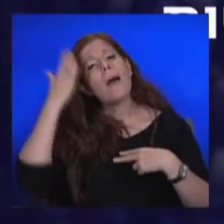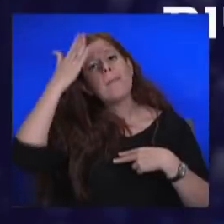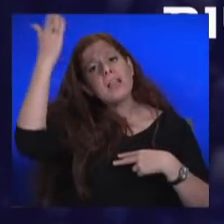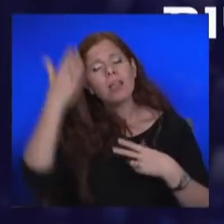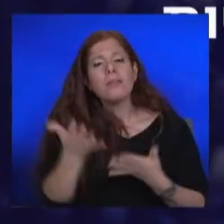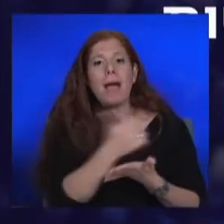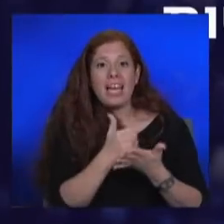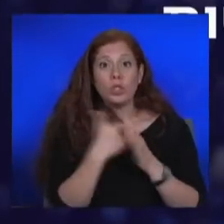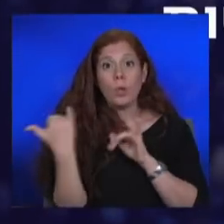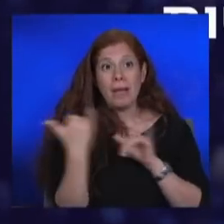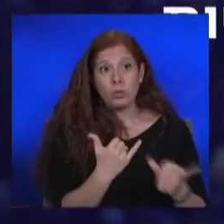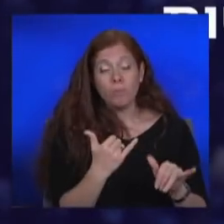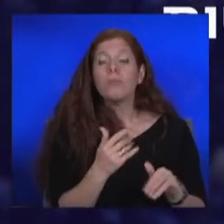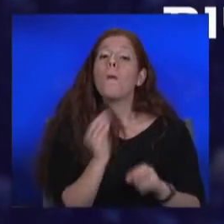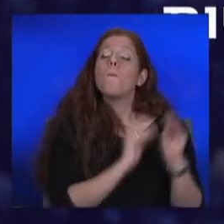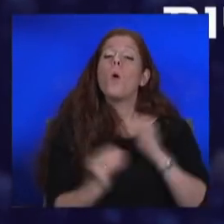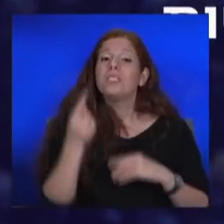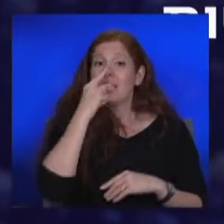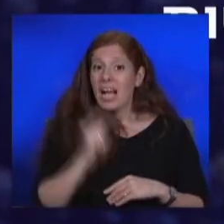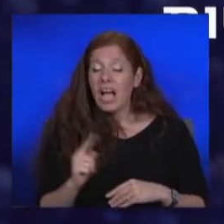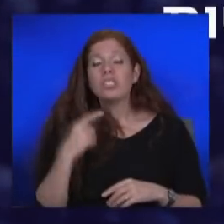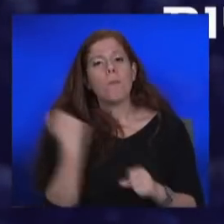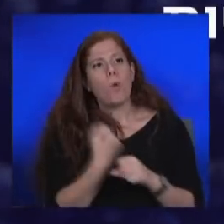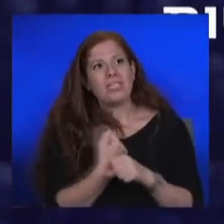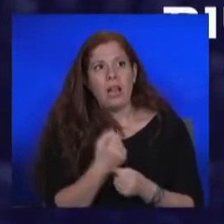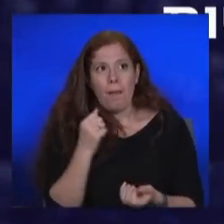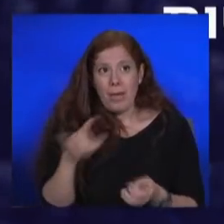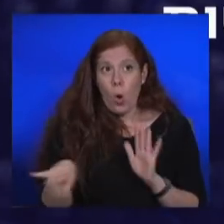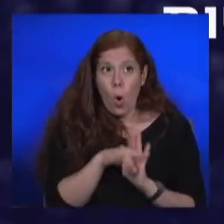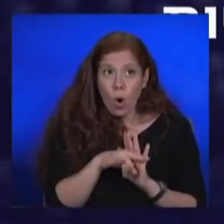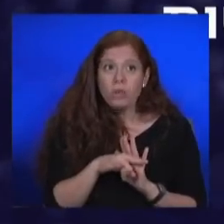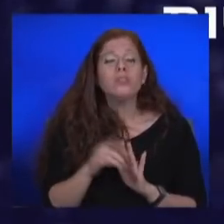מועצת הגז פועלת על פי חוק, היא ביצעה שימוע, שקלה והטמיעה את הערות הציבור.